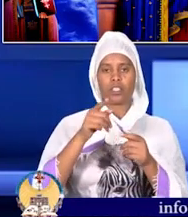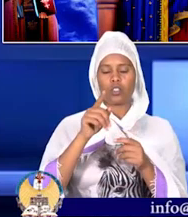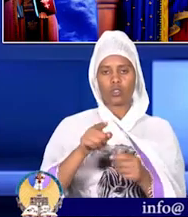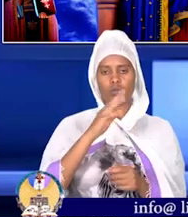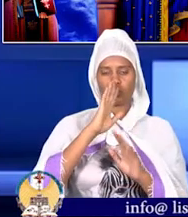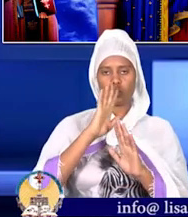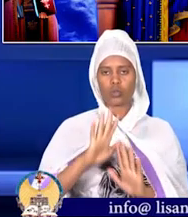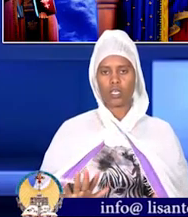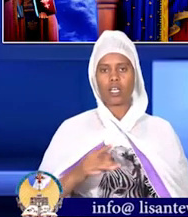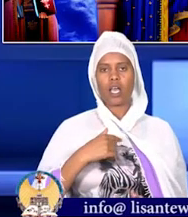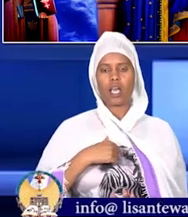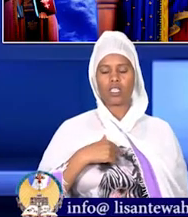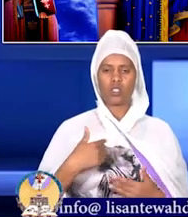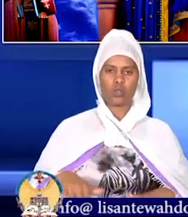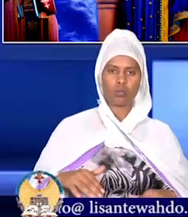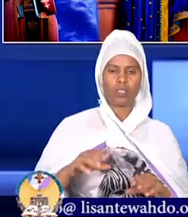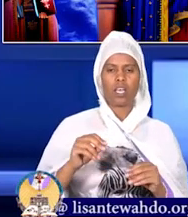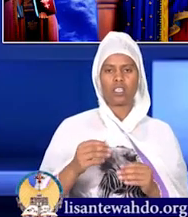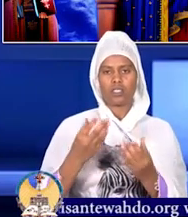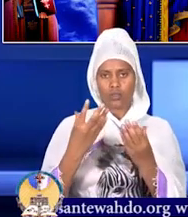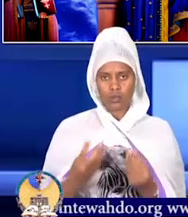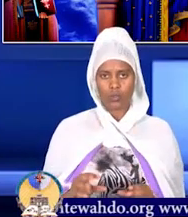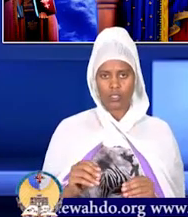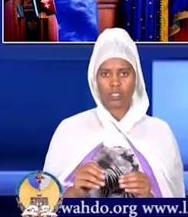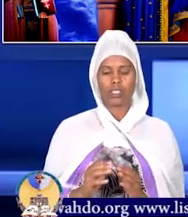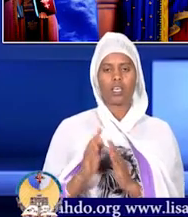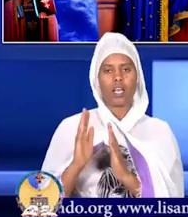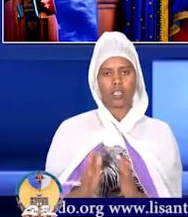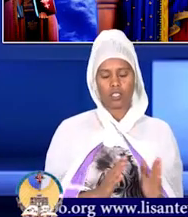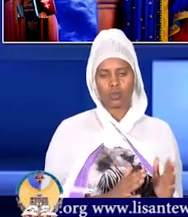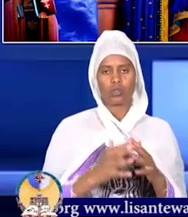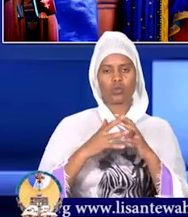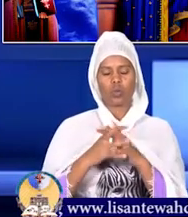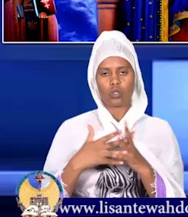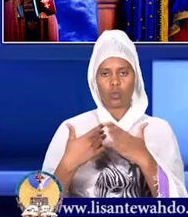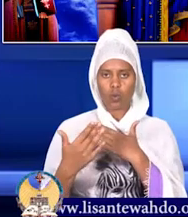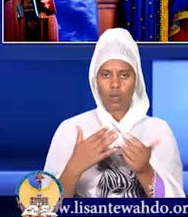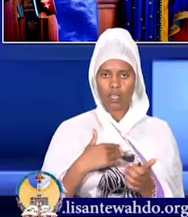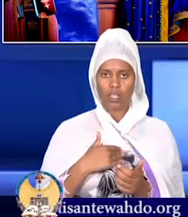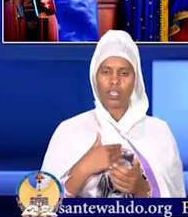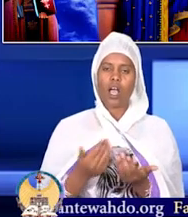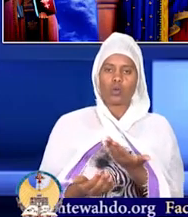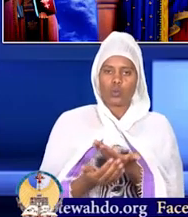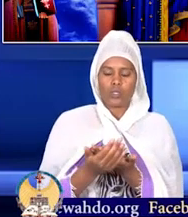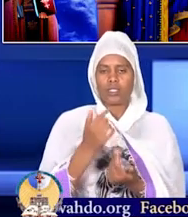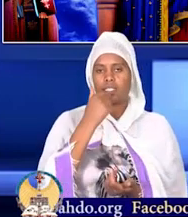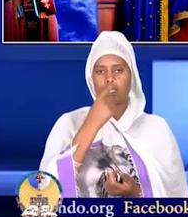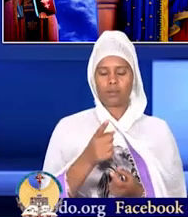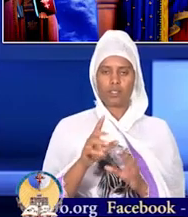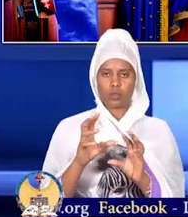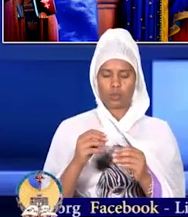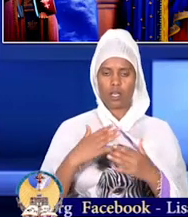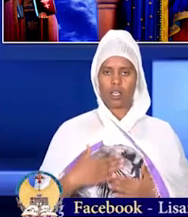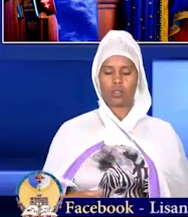ምእመን ነቶም ቅዱሳን ኣነ ድኹም እየ ኣነ ትሑት እየ እሞ ኣቕርቡኒ ጸልዩለይ